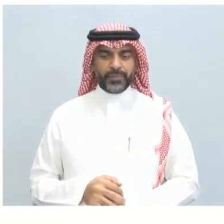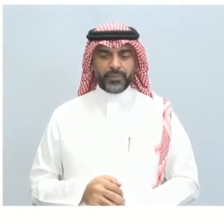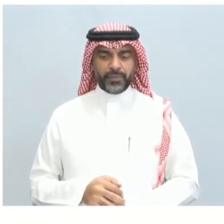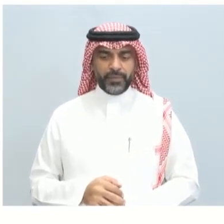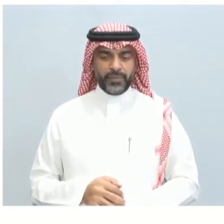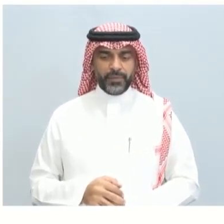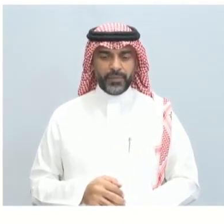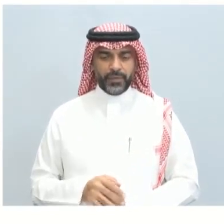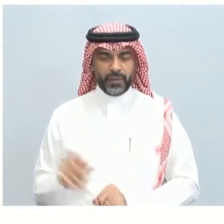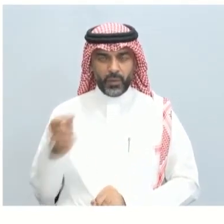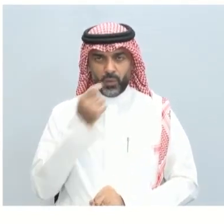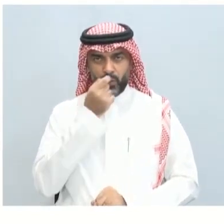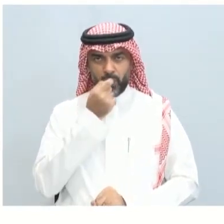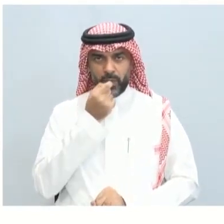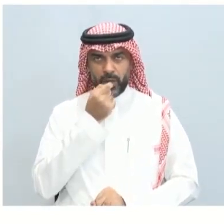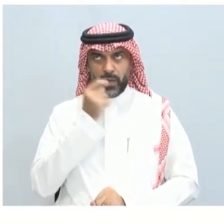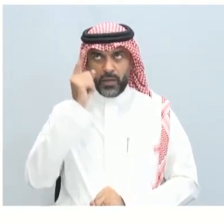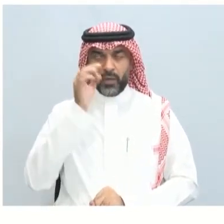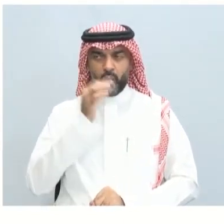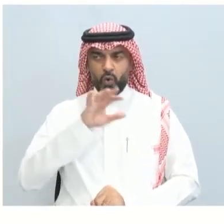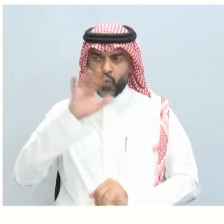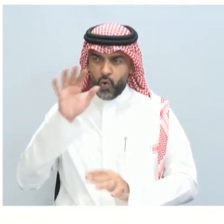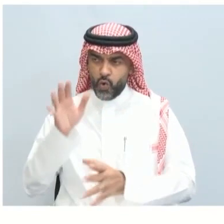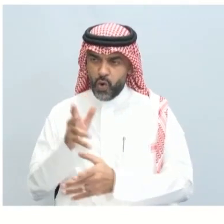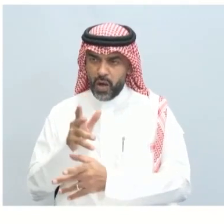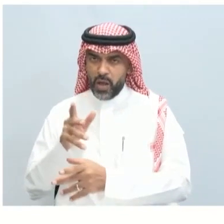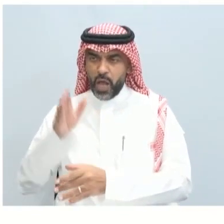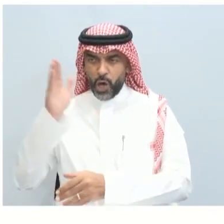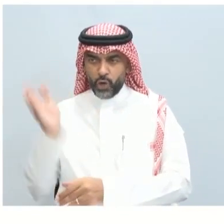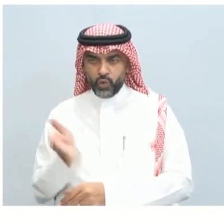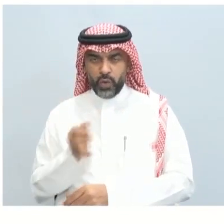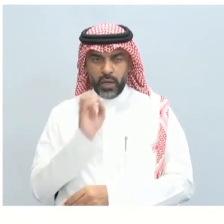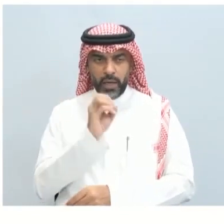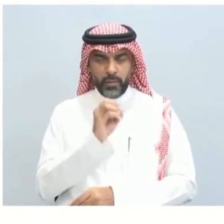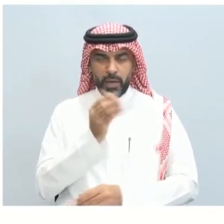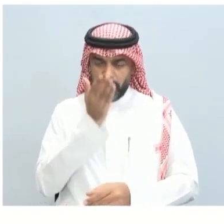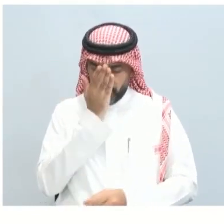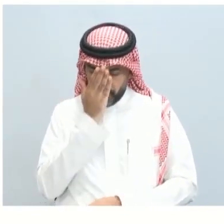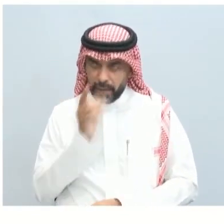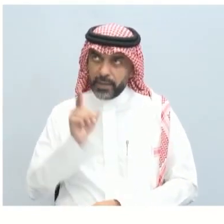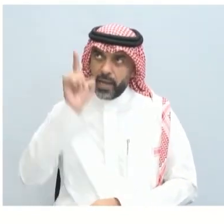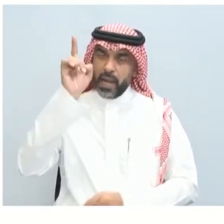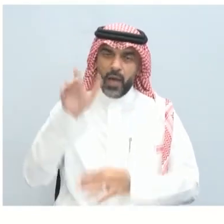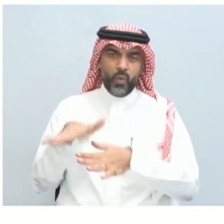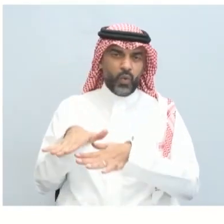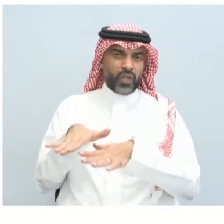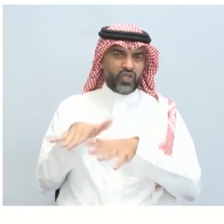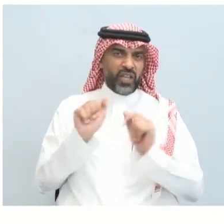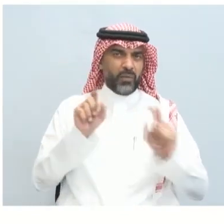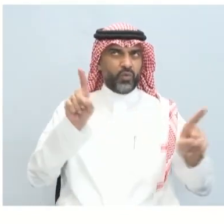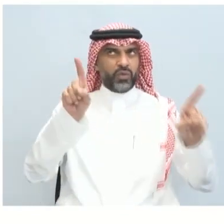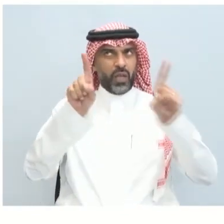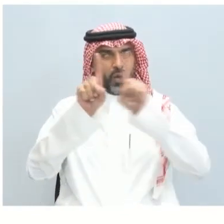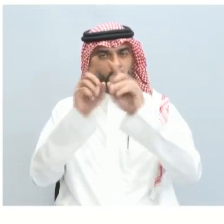ان اعبدوا الله واجتنبوا الطاغوت كل ما عبد من دون الله